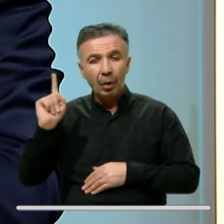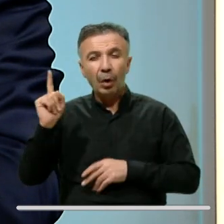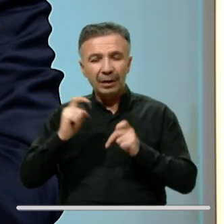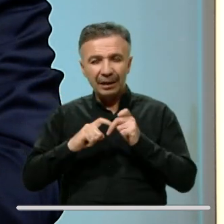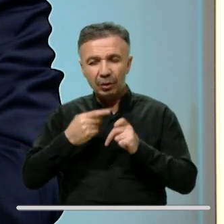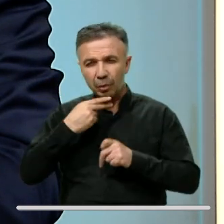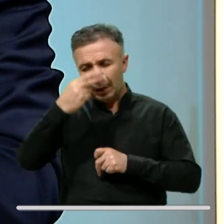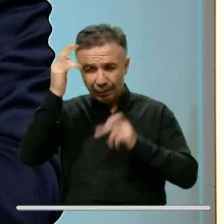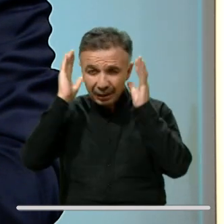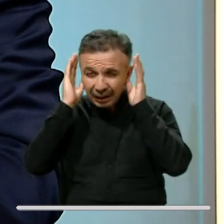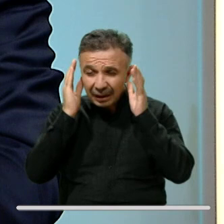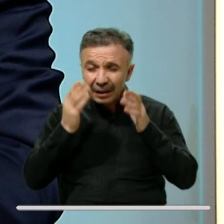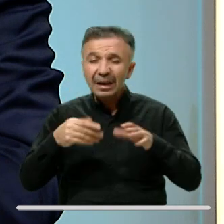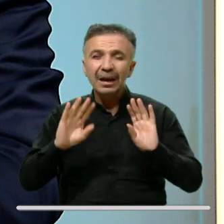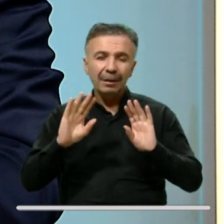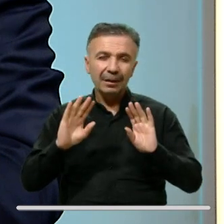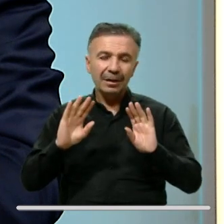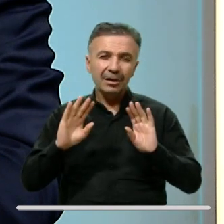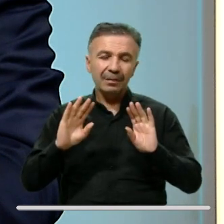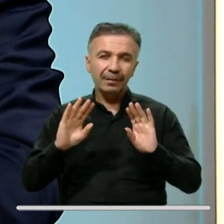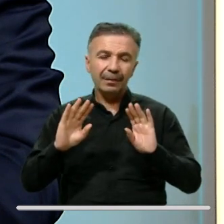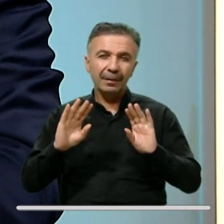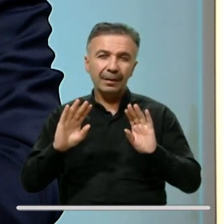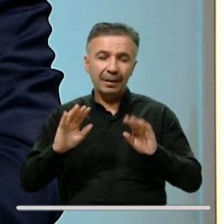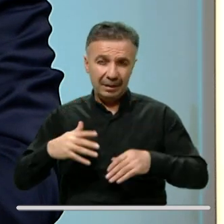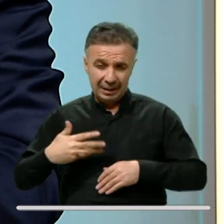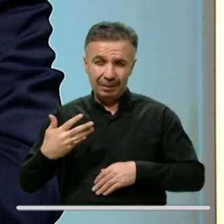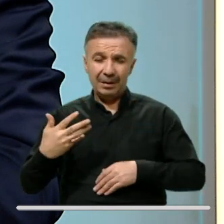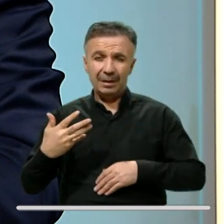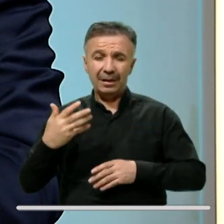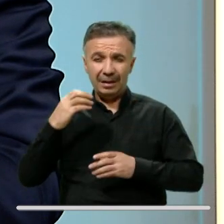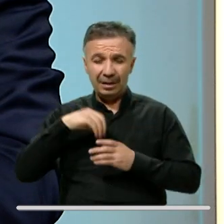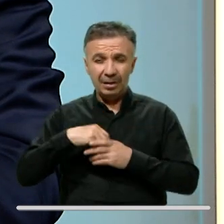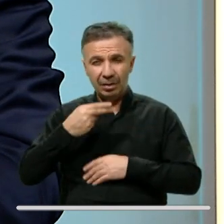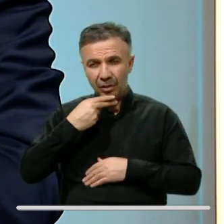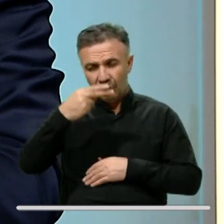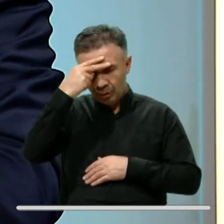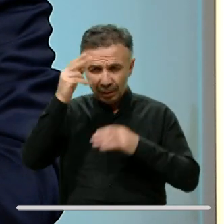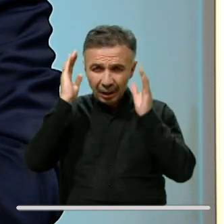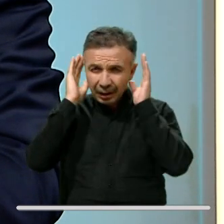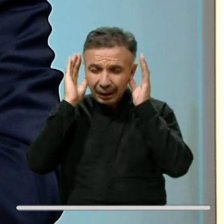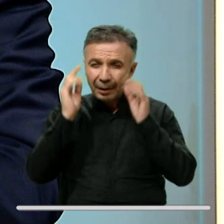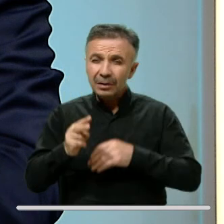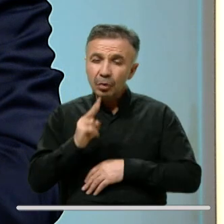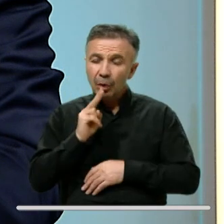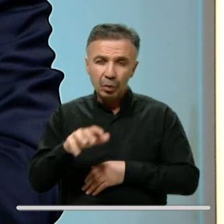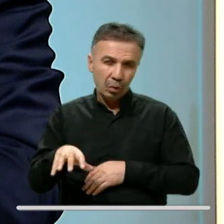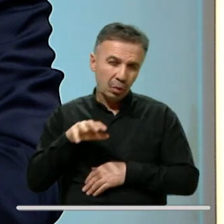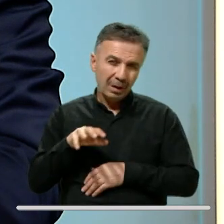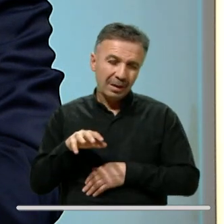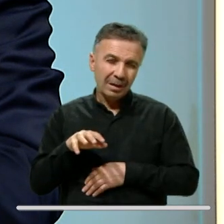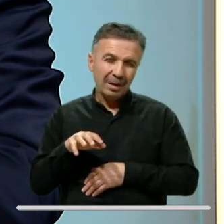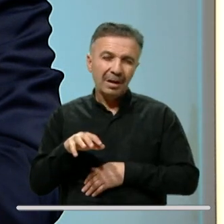yani ondan sonra 10 rekat kılmak istemediklerinden Cuma'nın son sünneti, bir